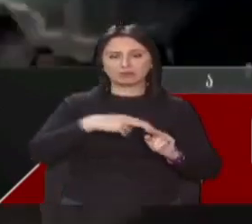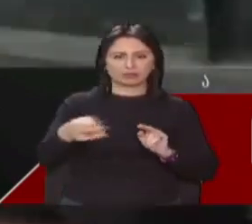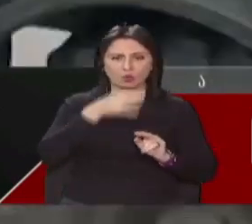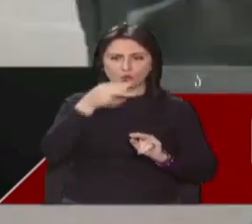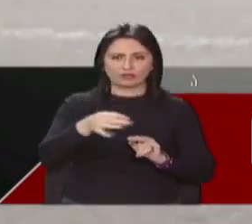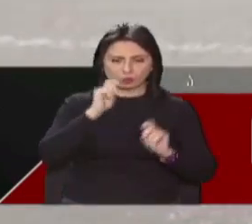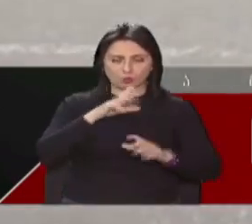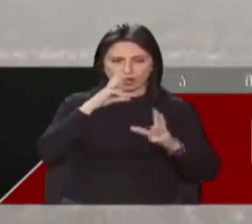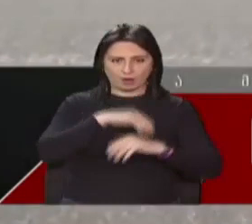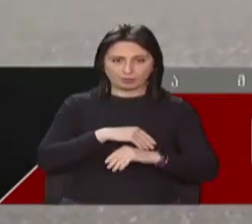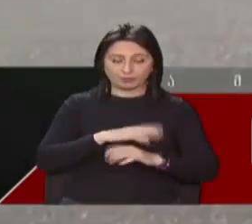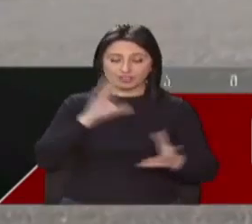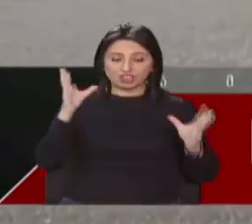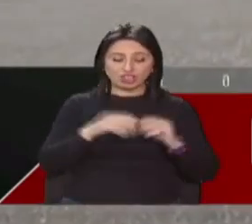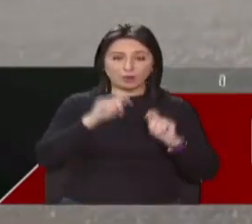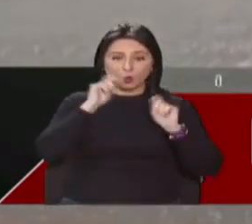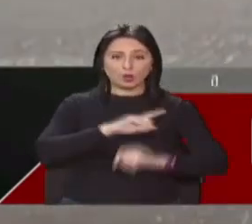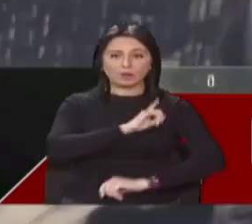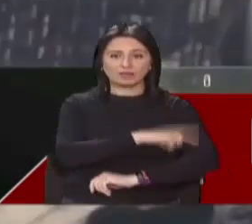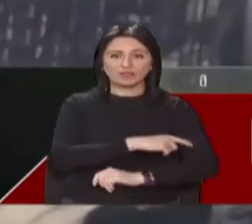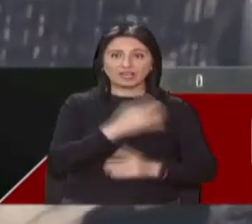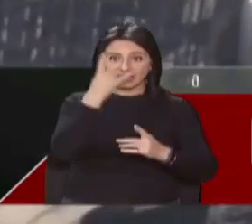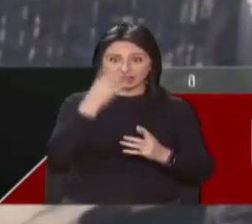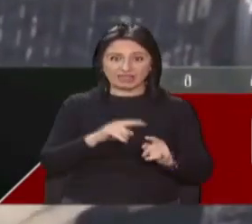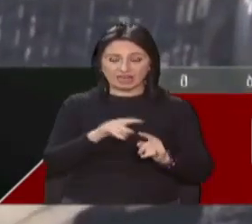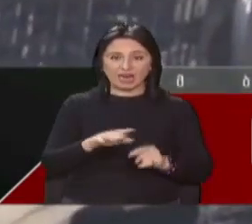შეძლეს. გენშტაბის ცნობით, საერთო ჯამში უკრაინულმა ძალებმა დღის